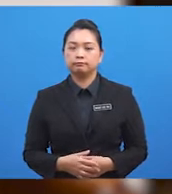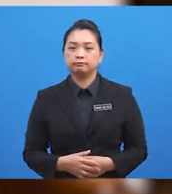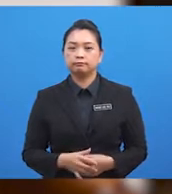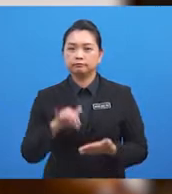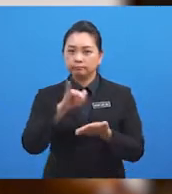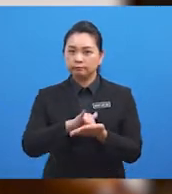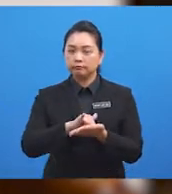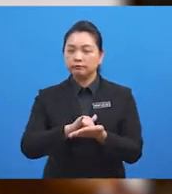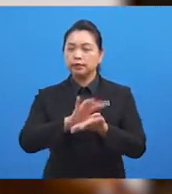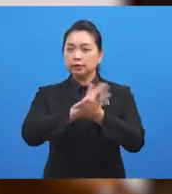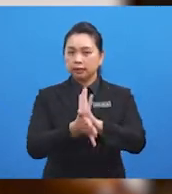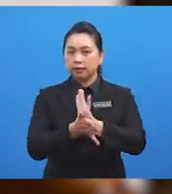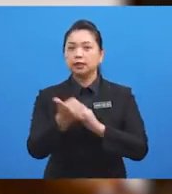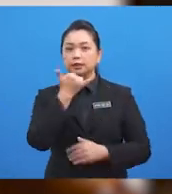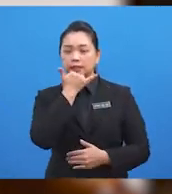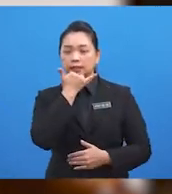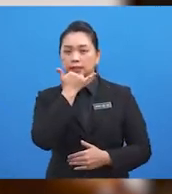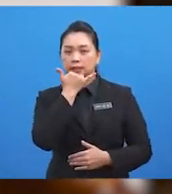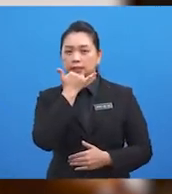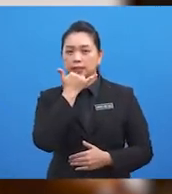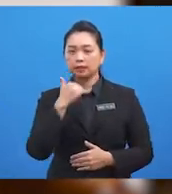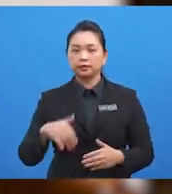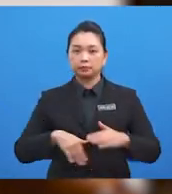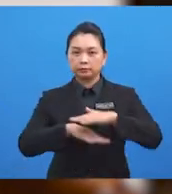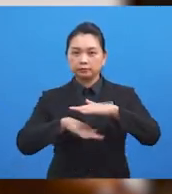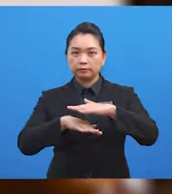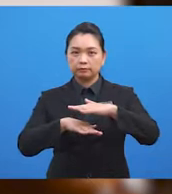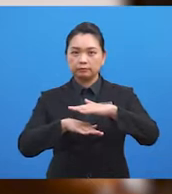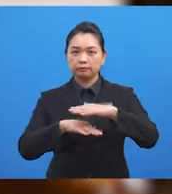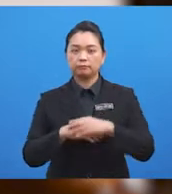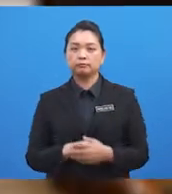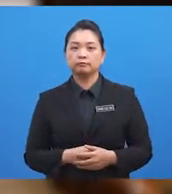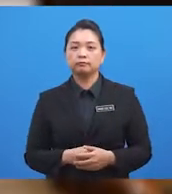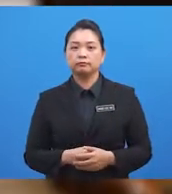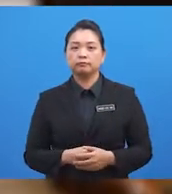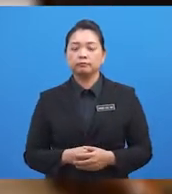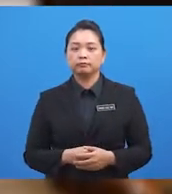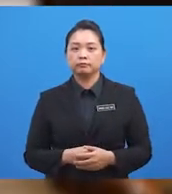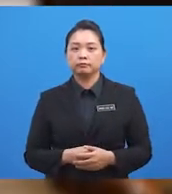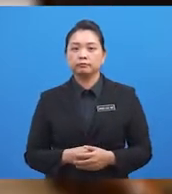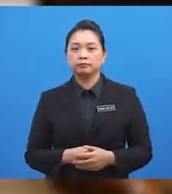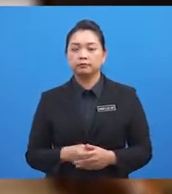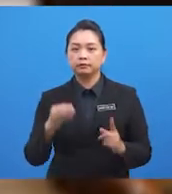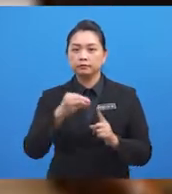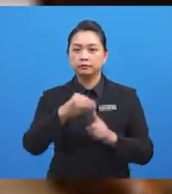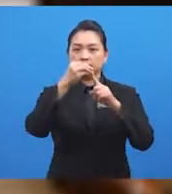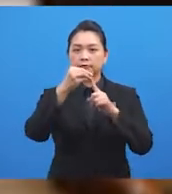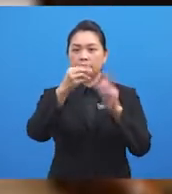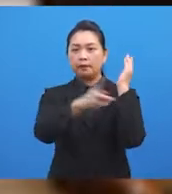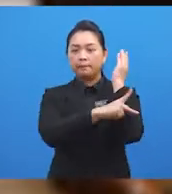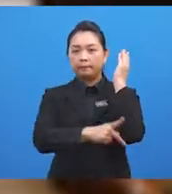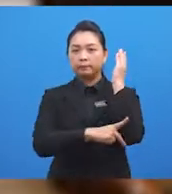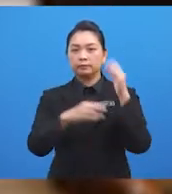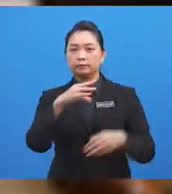menjadi kesalahan di bawah Akta Hasutan 1948. keistimewaan Parlimen dan